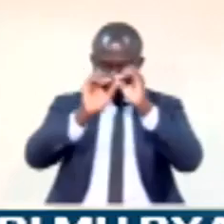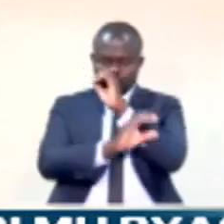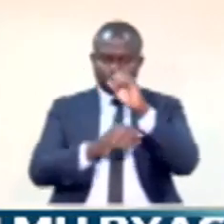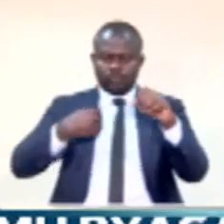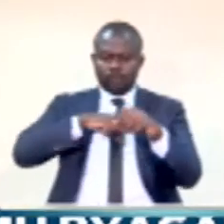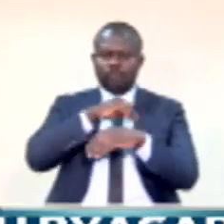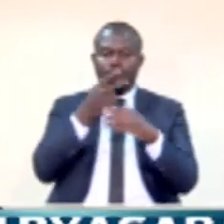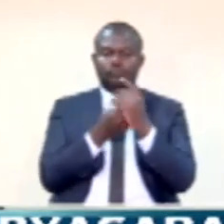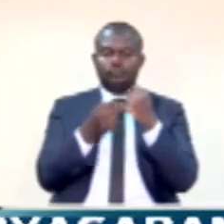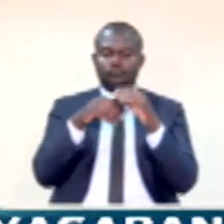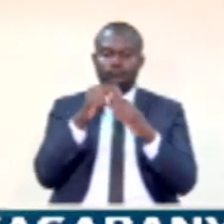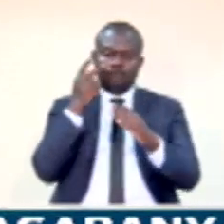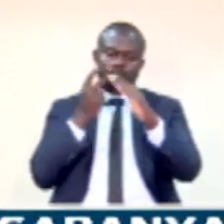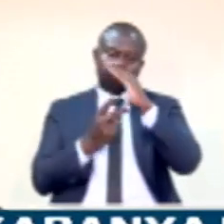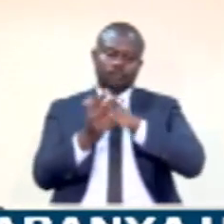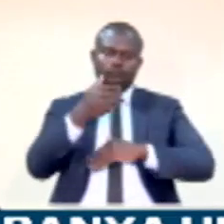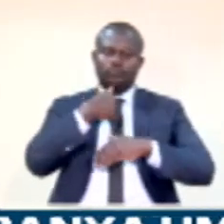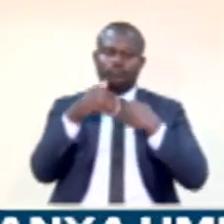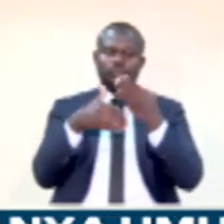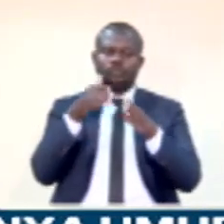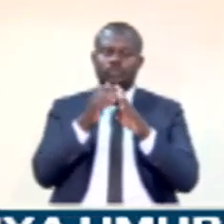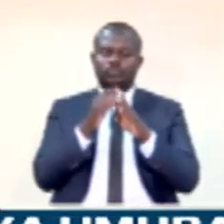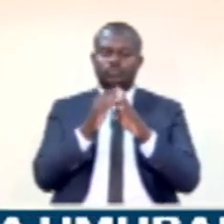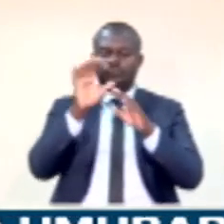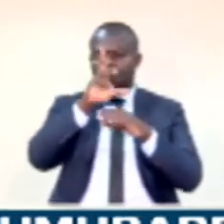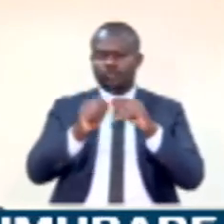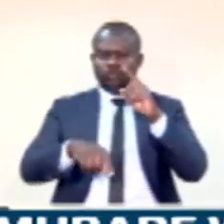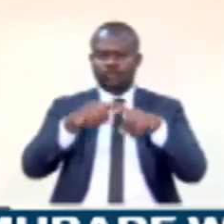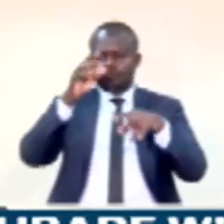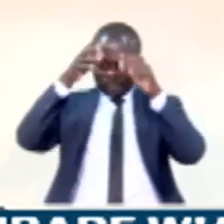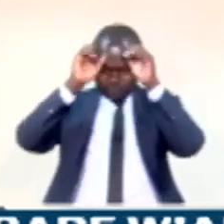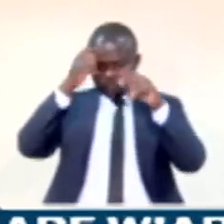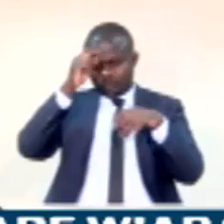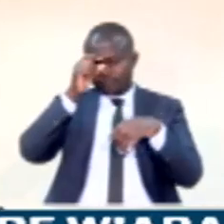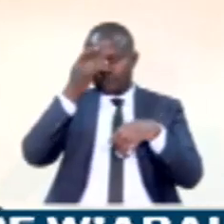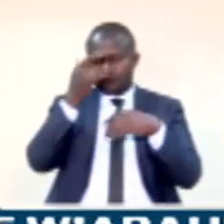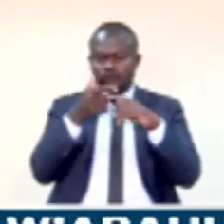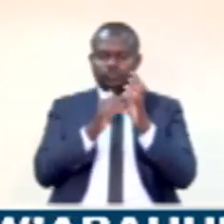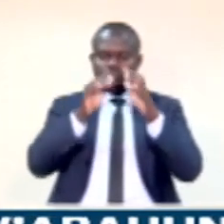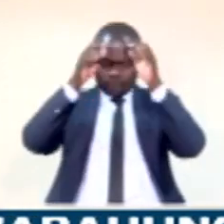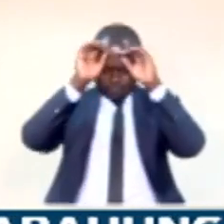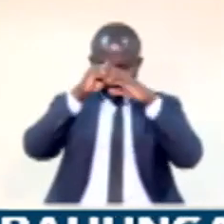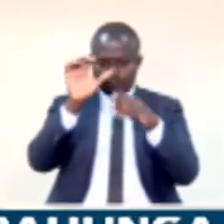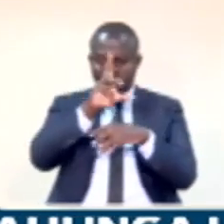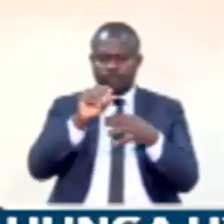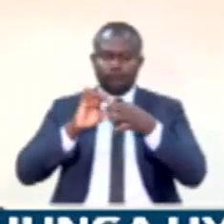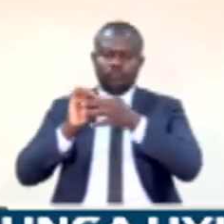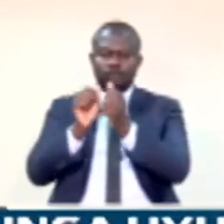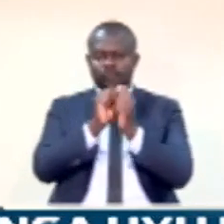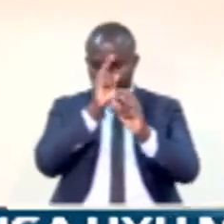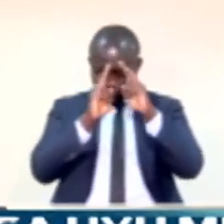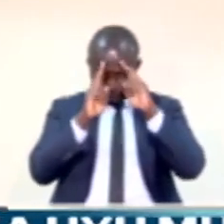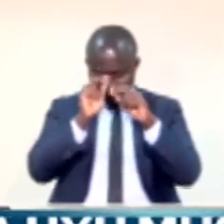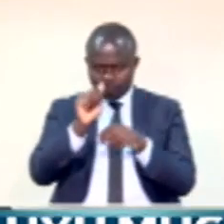byacu byombi mu cyerekezo bafite cyo kubaka Afurika itsinda. Perezida wa Repubulika ya Demokarasi ya Congo akaba na perezida w'umuryango wa Afurika yunze ubumwe